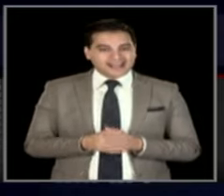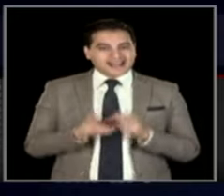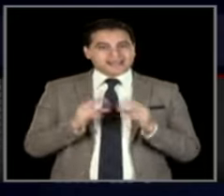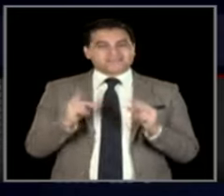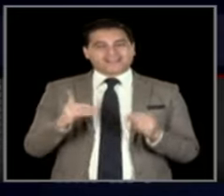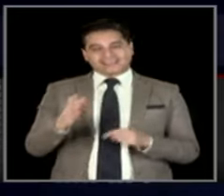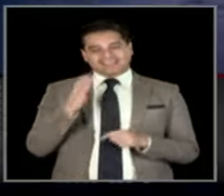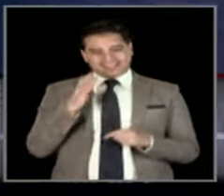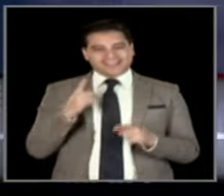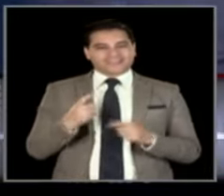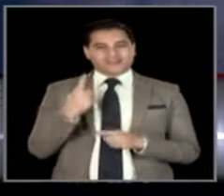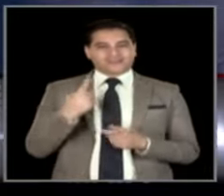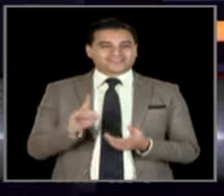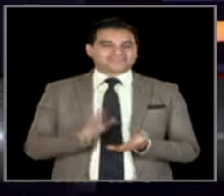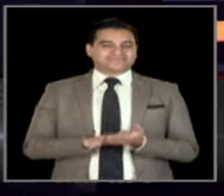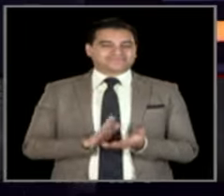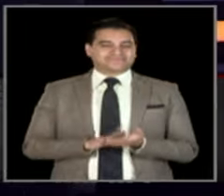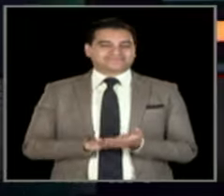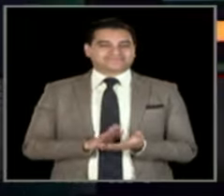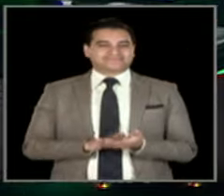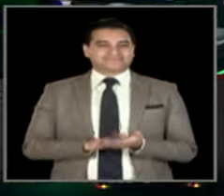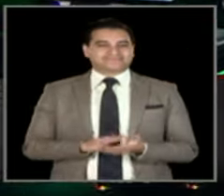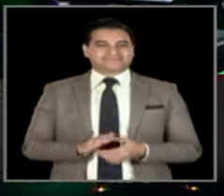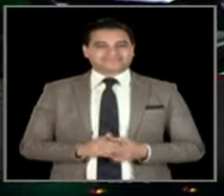لبنان. الهدف الأول.